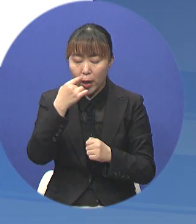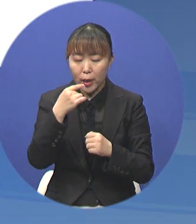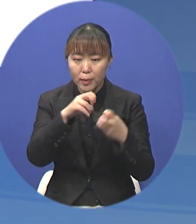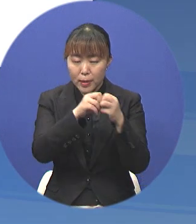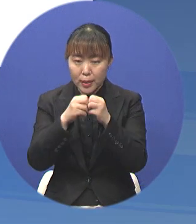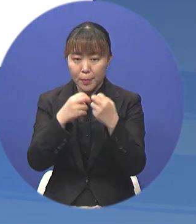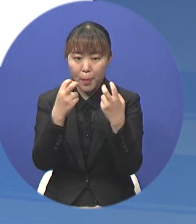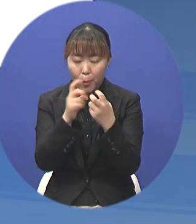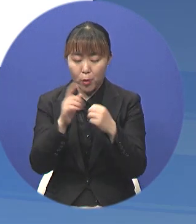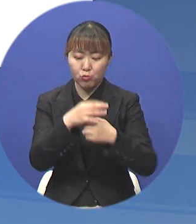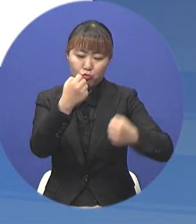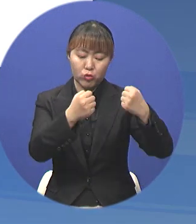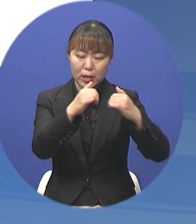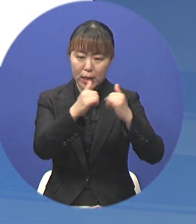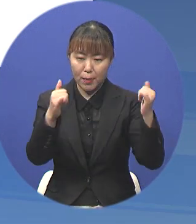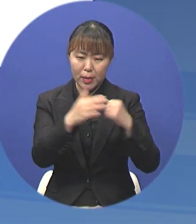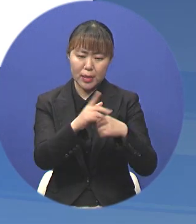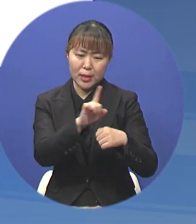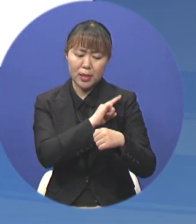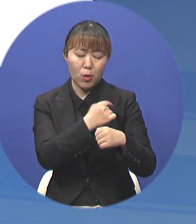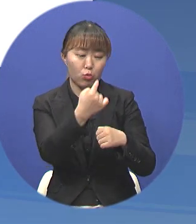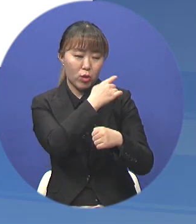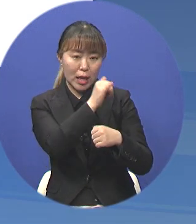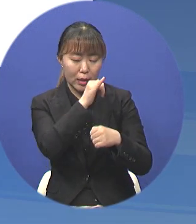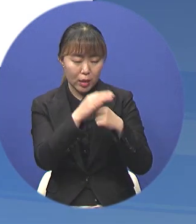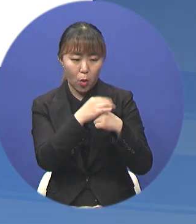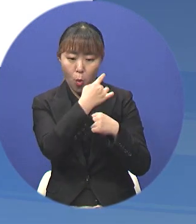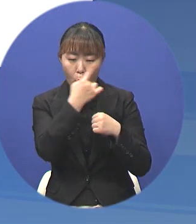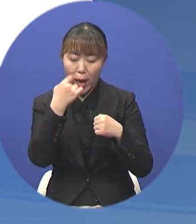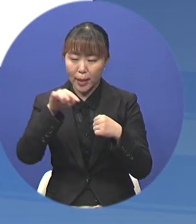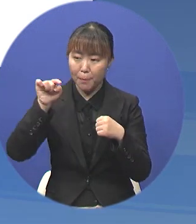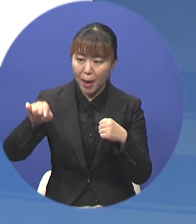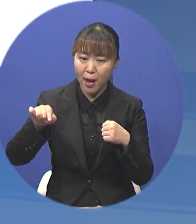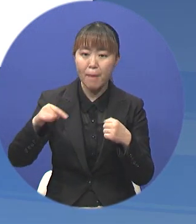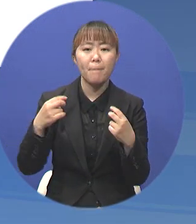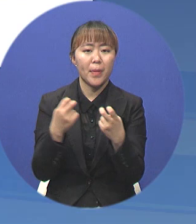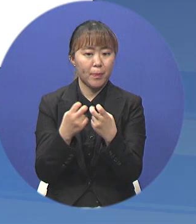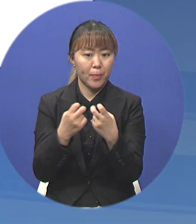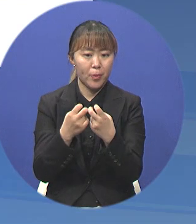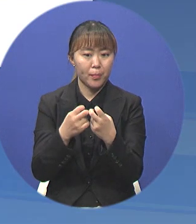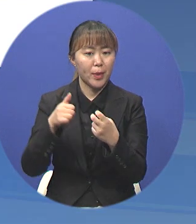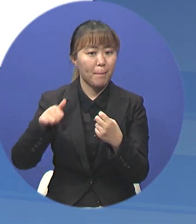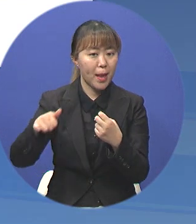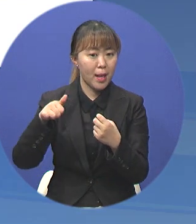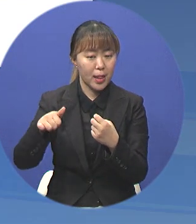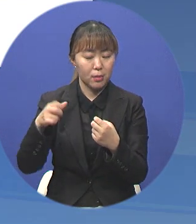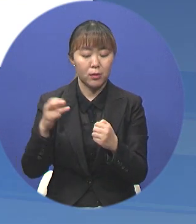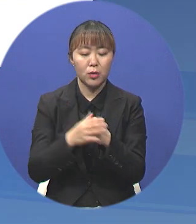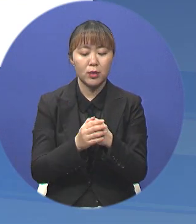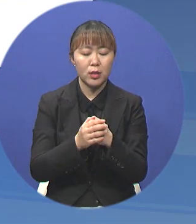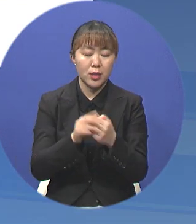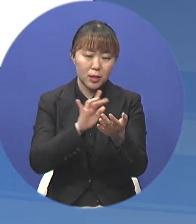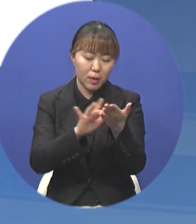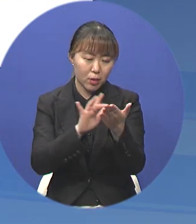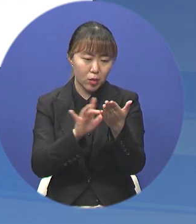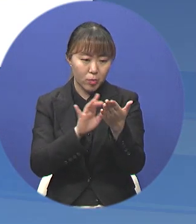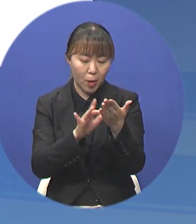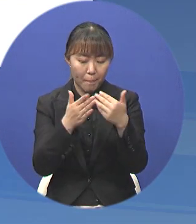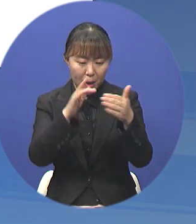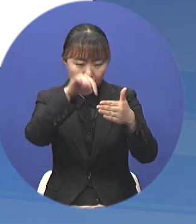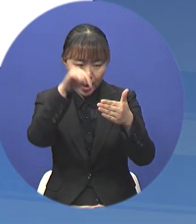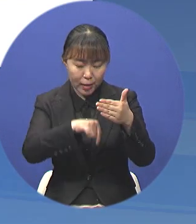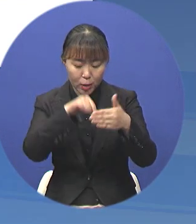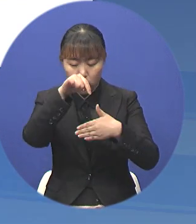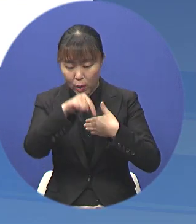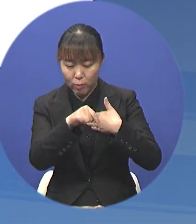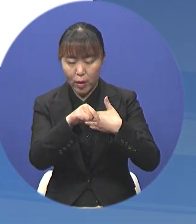방식으로는 운전기사가 가장 뒷자리에 설치된 확인벨을 누르는 방식인 벨 방식, 스마트폰으로 차량 내부와